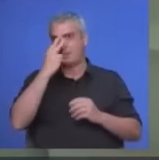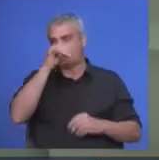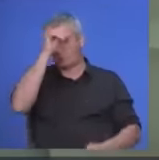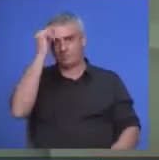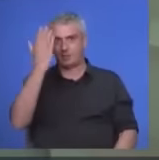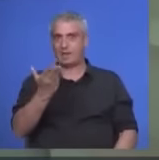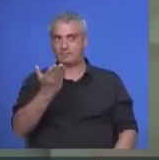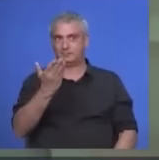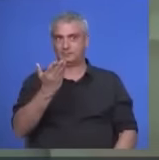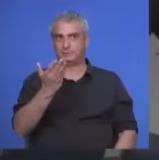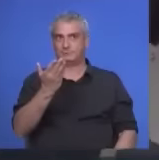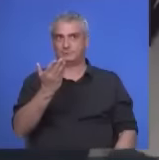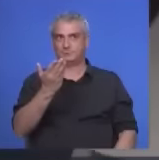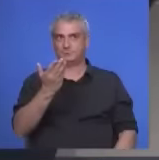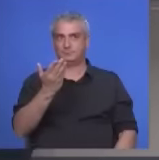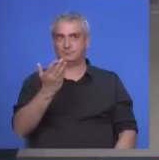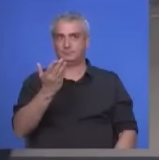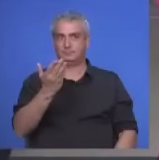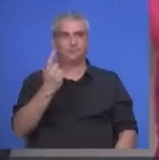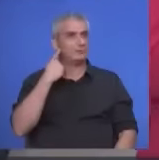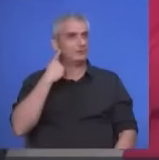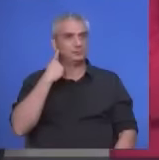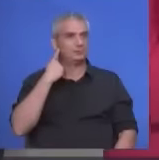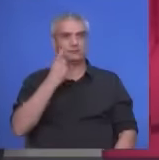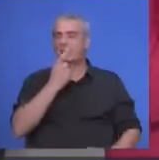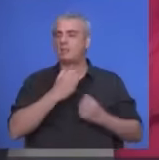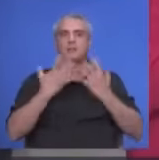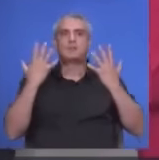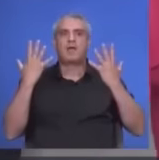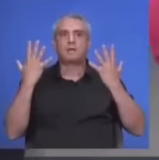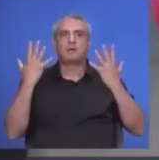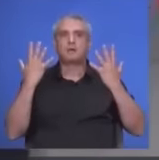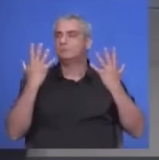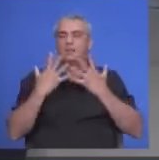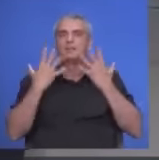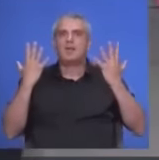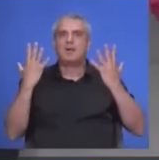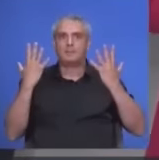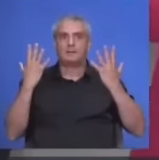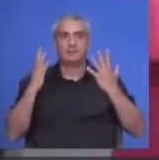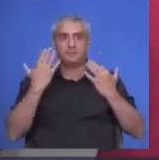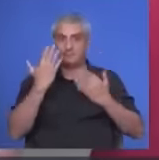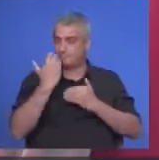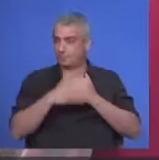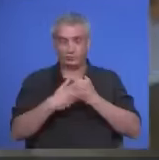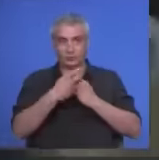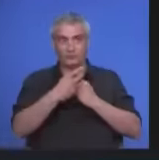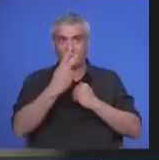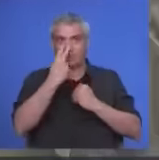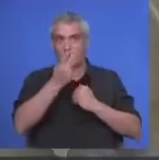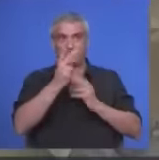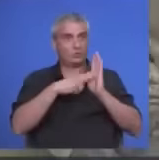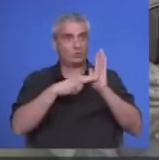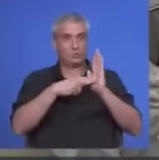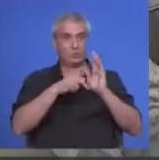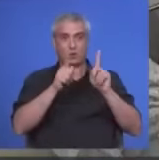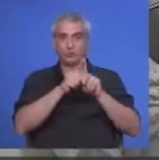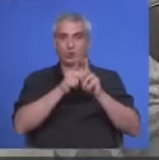גם בקיץ. תקשיבי, קטי, זו דרמה, זו דרמה. כי בסוף מראים את התמונות של